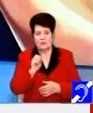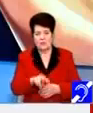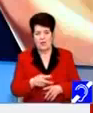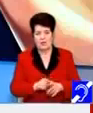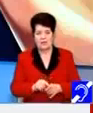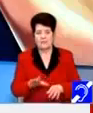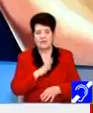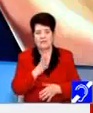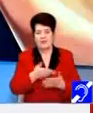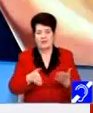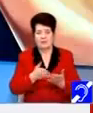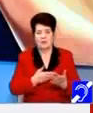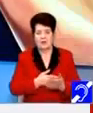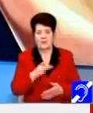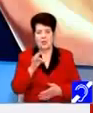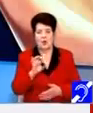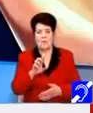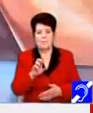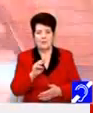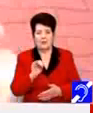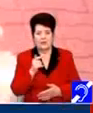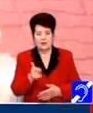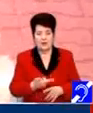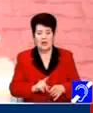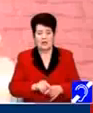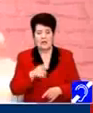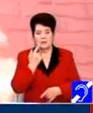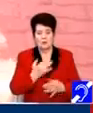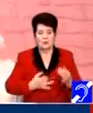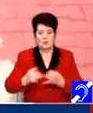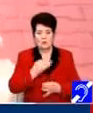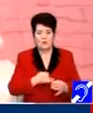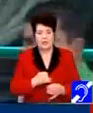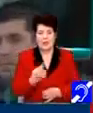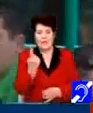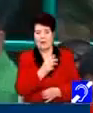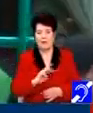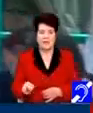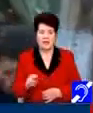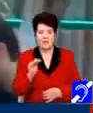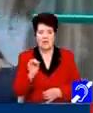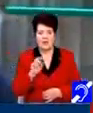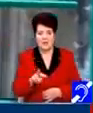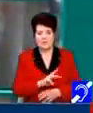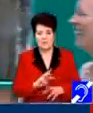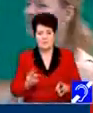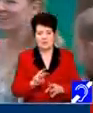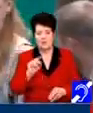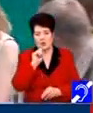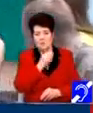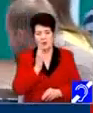țări să fie eliminate. Cel puțin asta spun autoritățile după o discuție între premierul de la Chișinău, Pavel Filip, și ministrul economiei